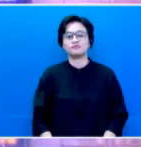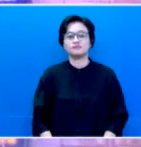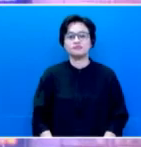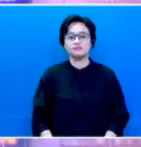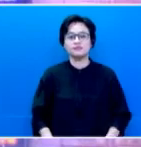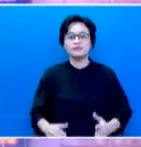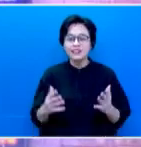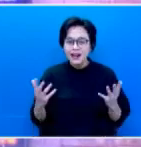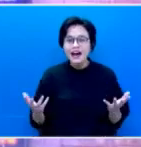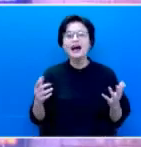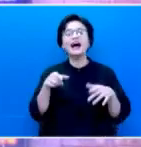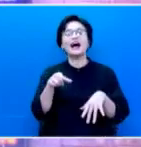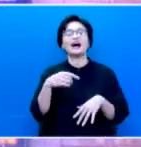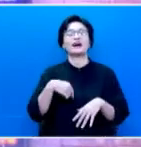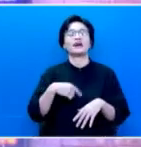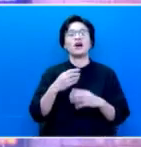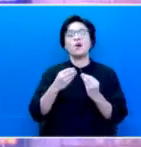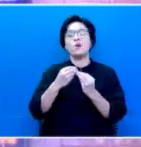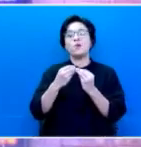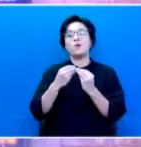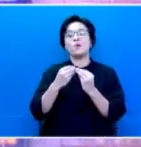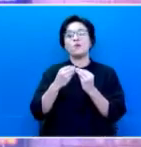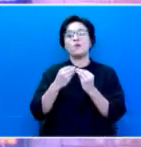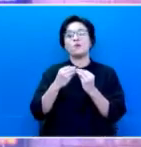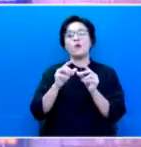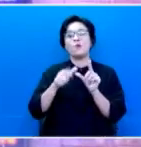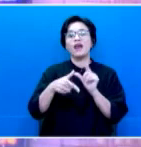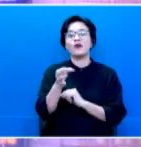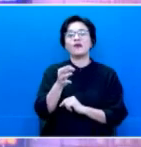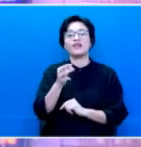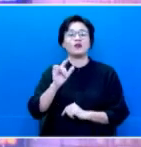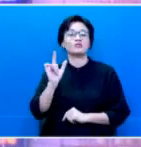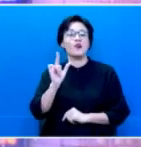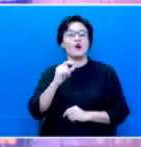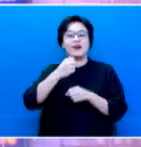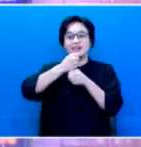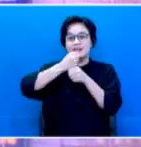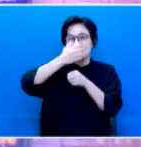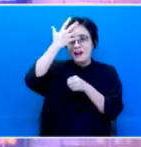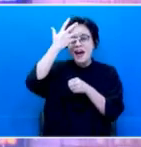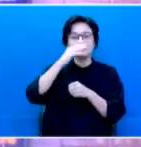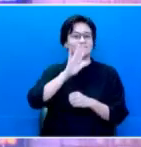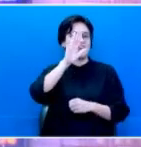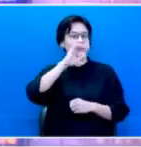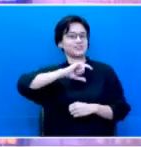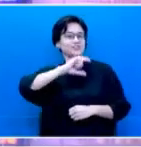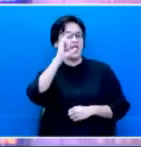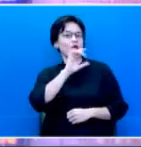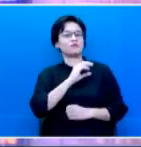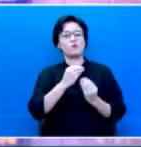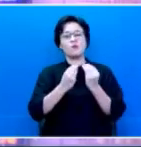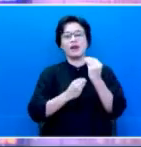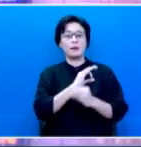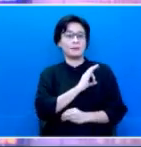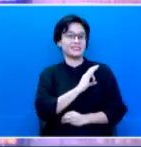ya sebelumnya Walikota Solo Gibran Raka beming Raka yang juga bakal calon wakil presiden Koalisi Indonesia maju membantah